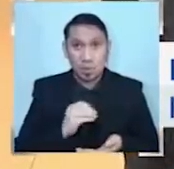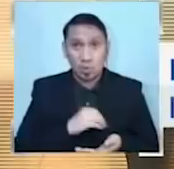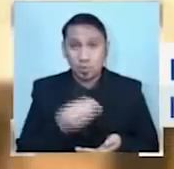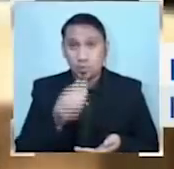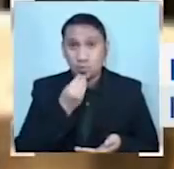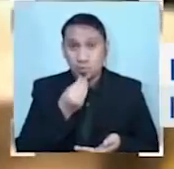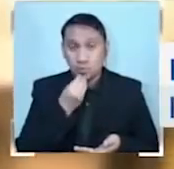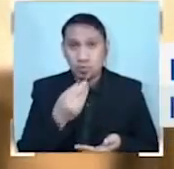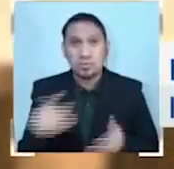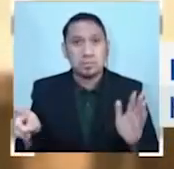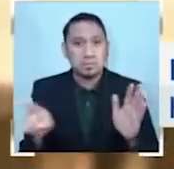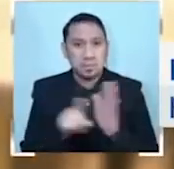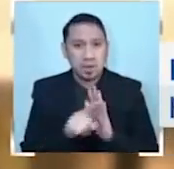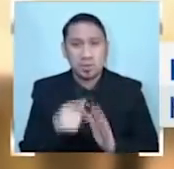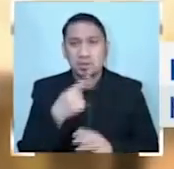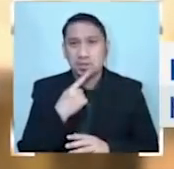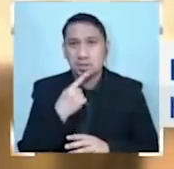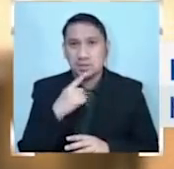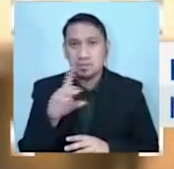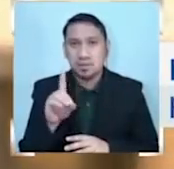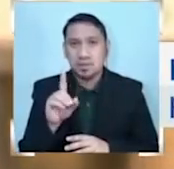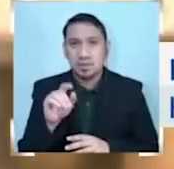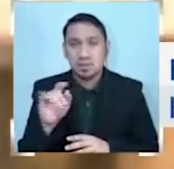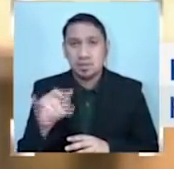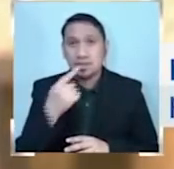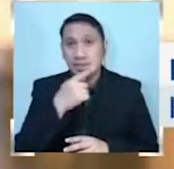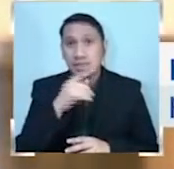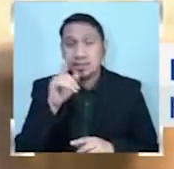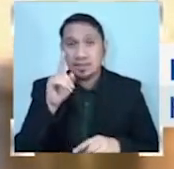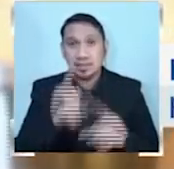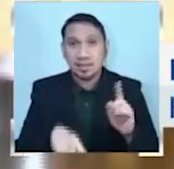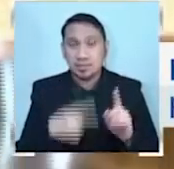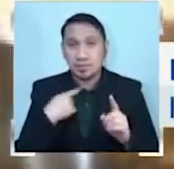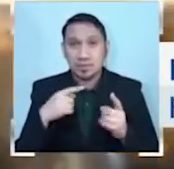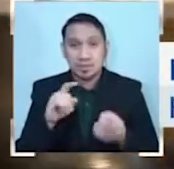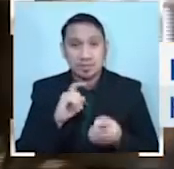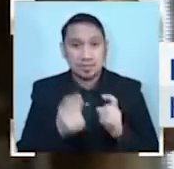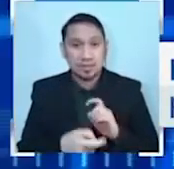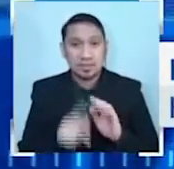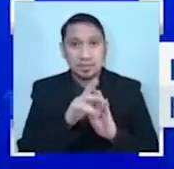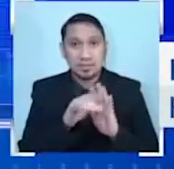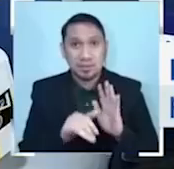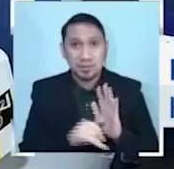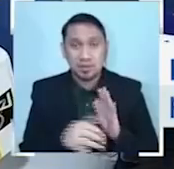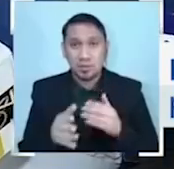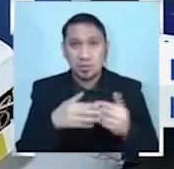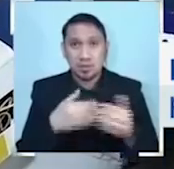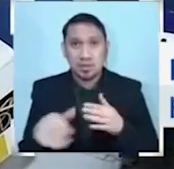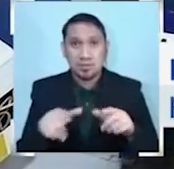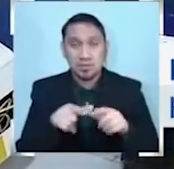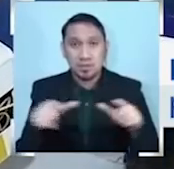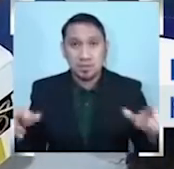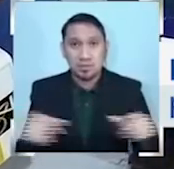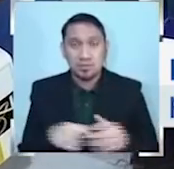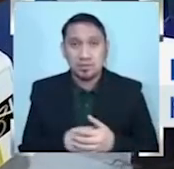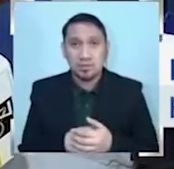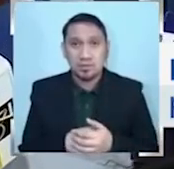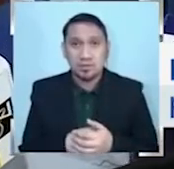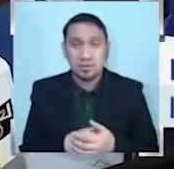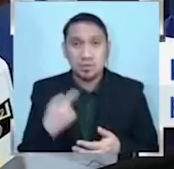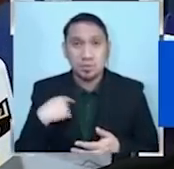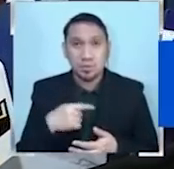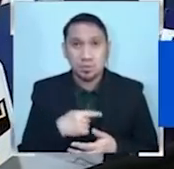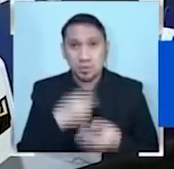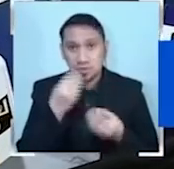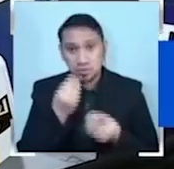Bawal yan, ayon kay Yusek Castelo. Hindi naman daw nagbago ang patakaran, anuman ang alert level. We already issued the